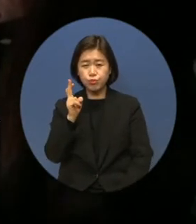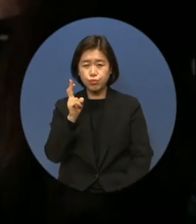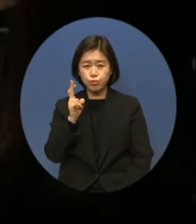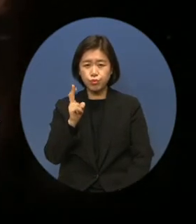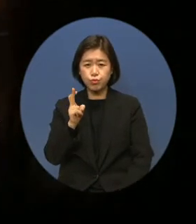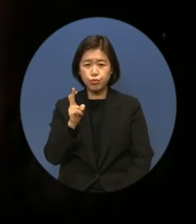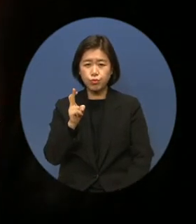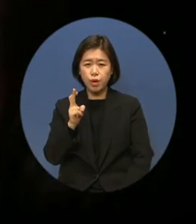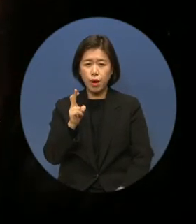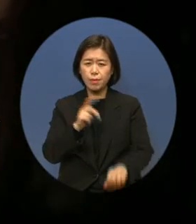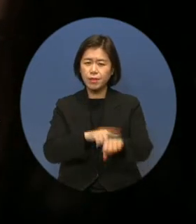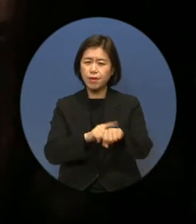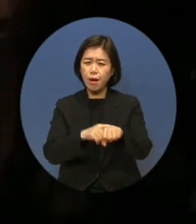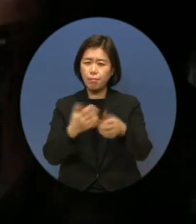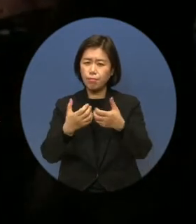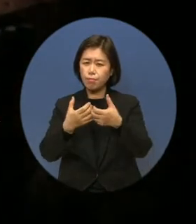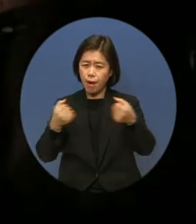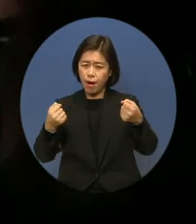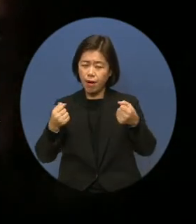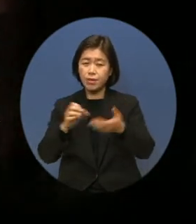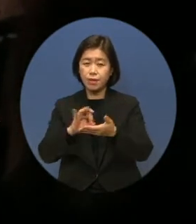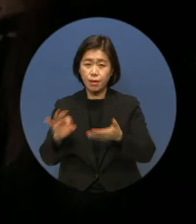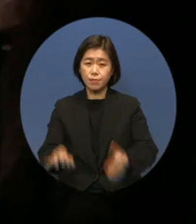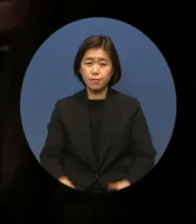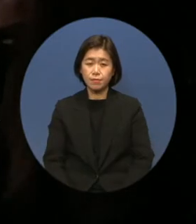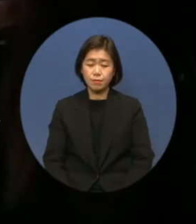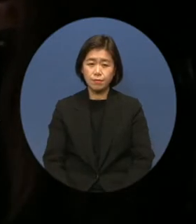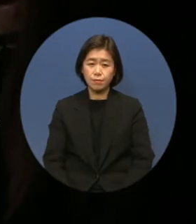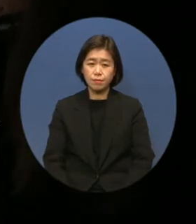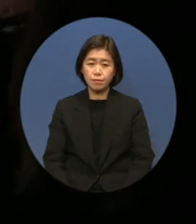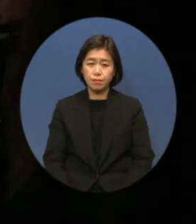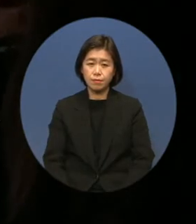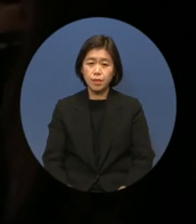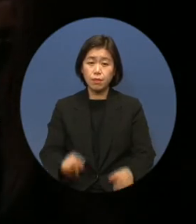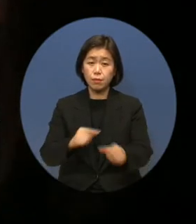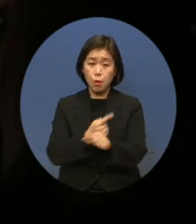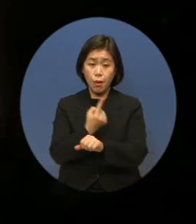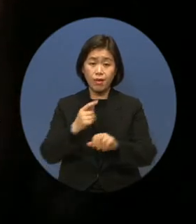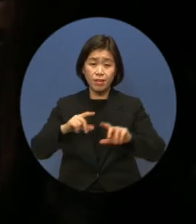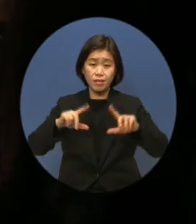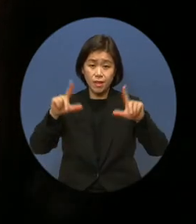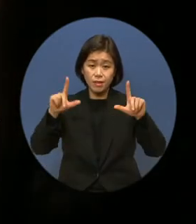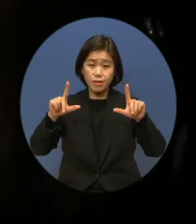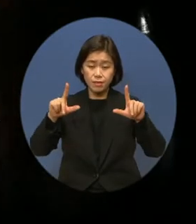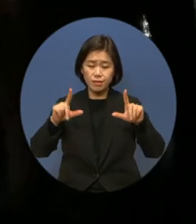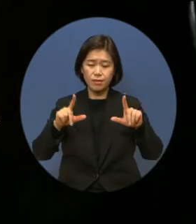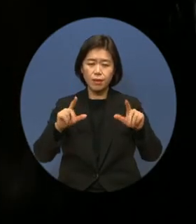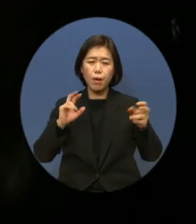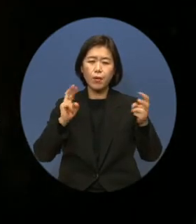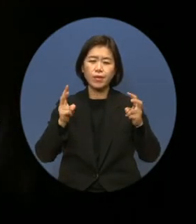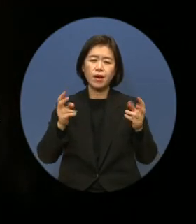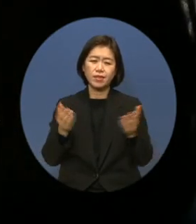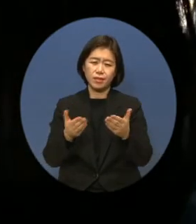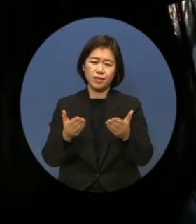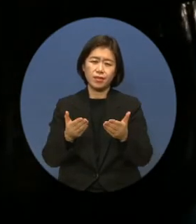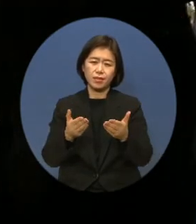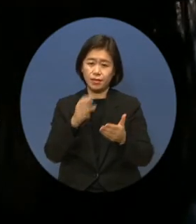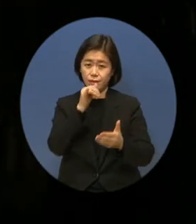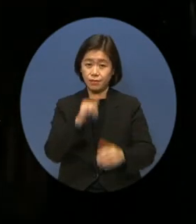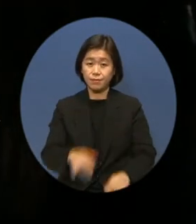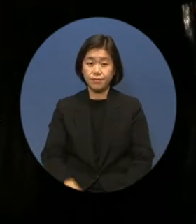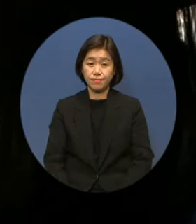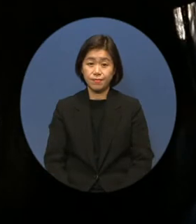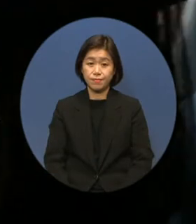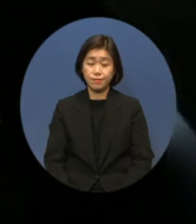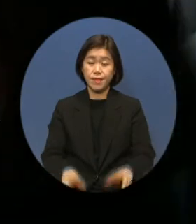그렇게 시간을 사용하고요. 나머지는 이제 예, 또 회사에서 해야 될 업무가 있으니까